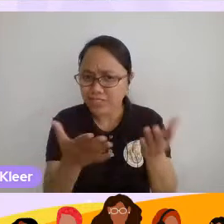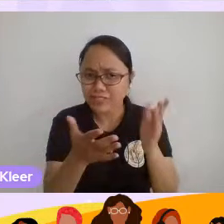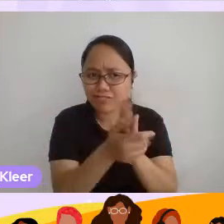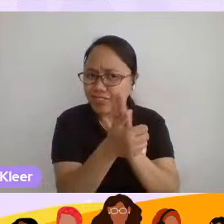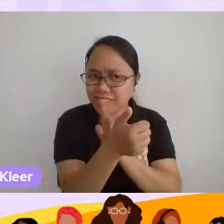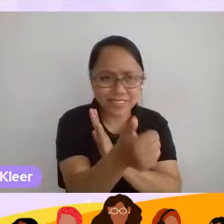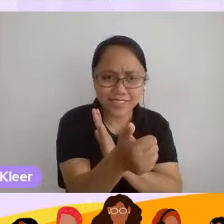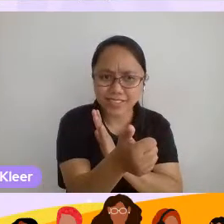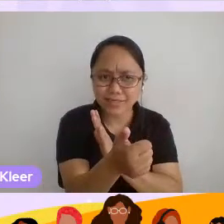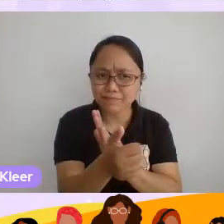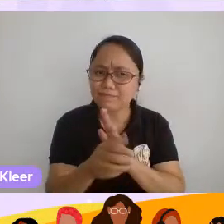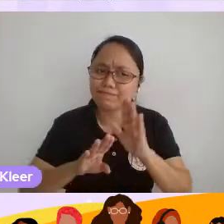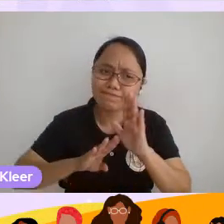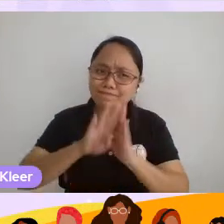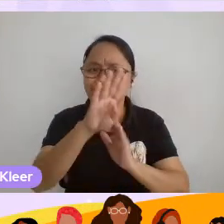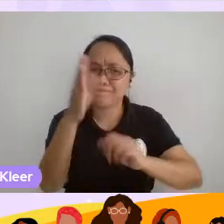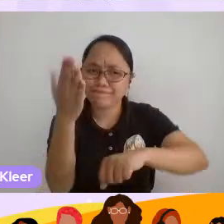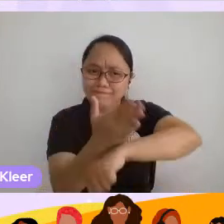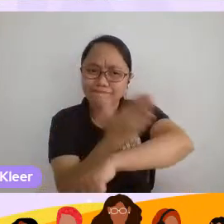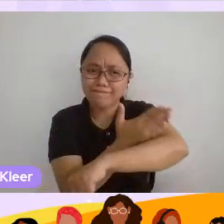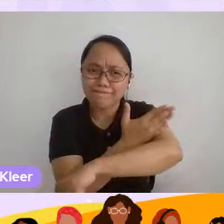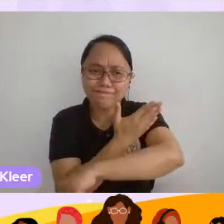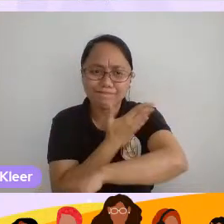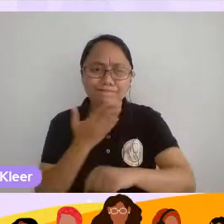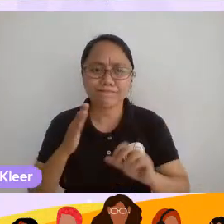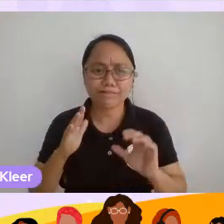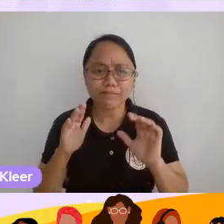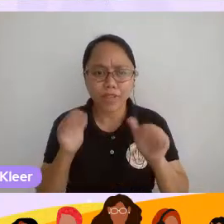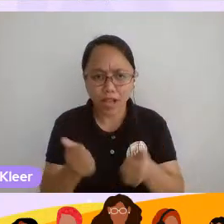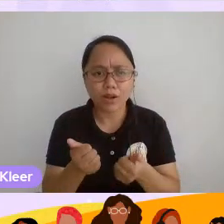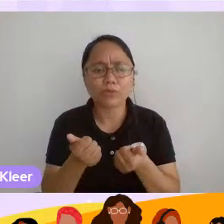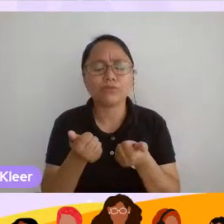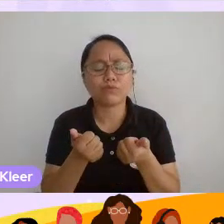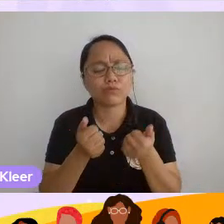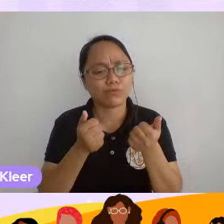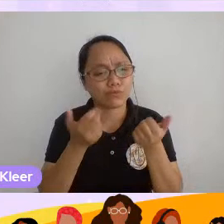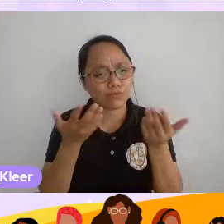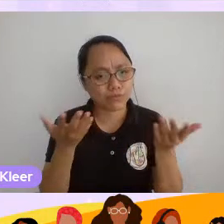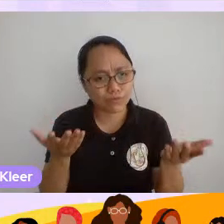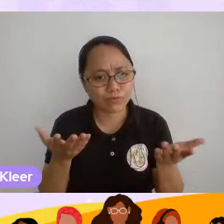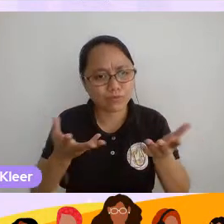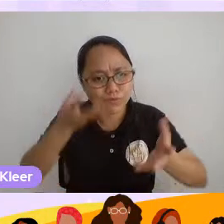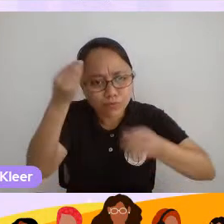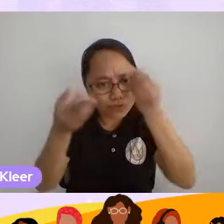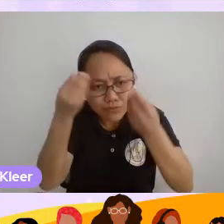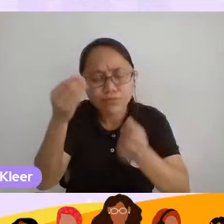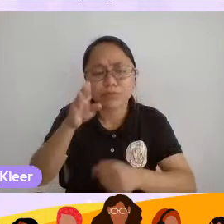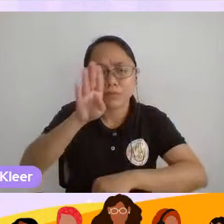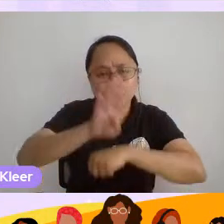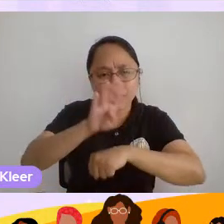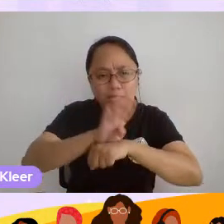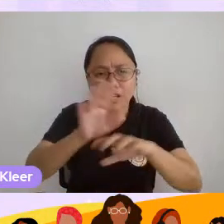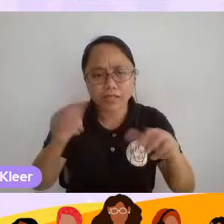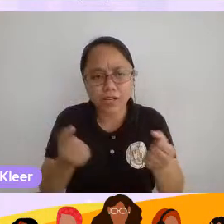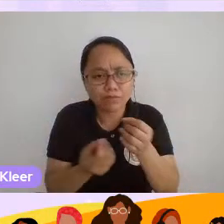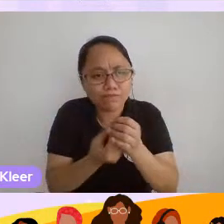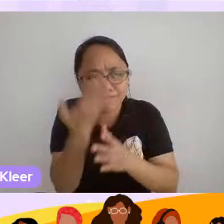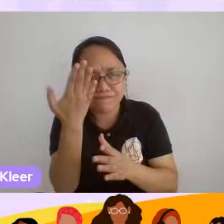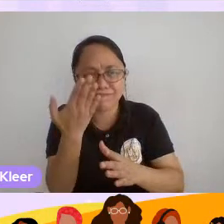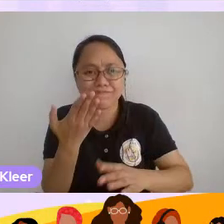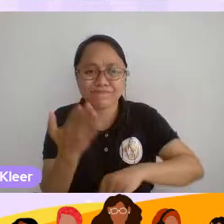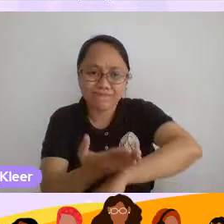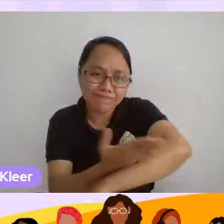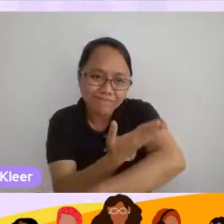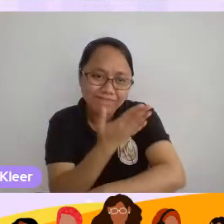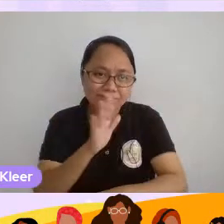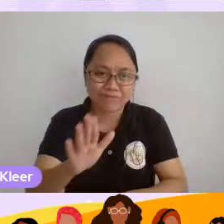ito? Paano nga ba pumasok sa ganitong klaseng business? Paano ba mag-upload? Or paano ba mag-onboard? Ika nga, doon